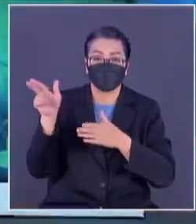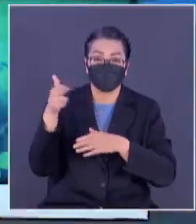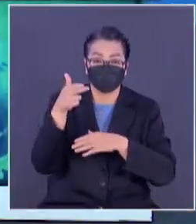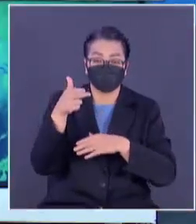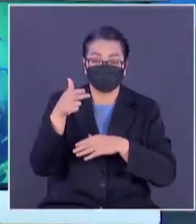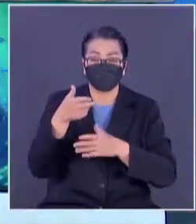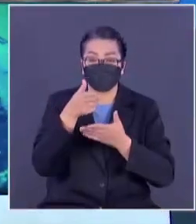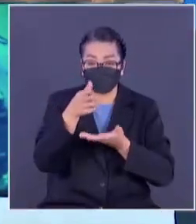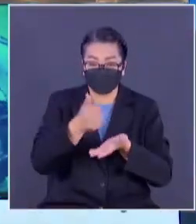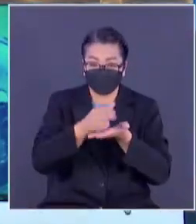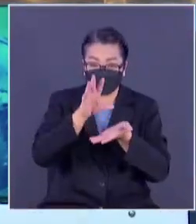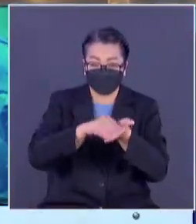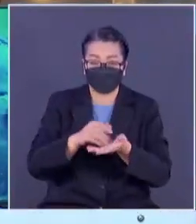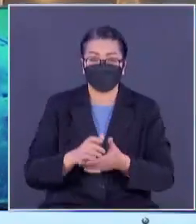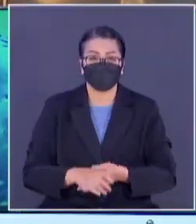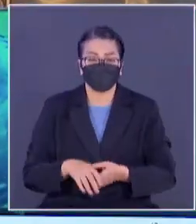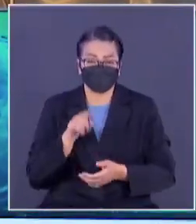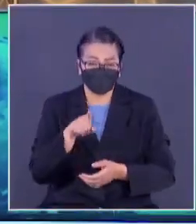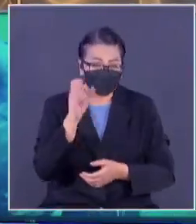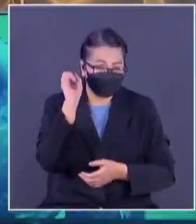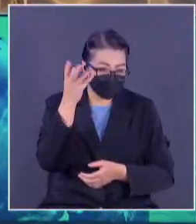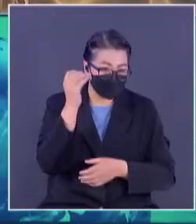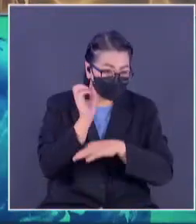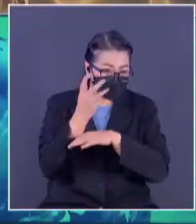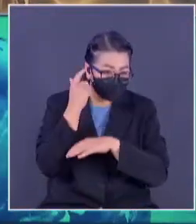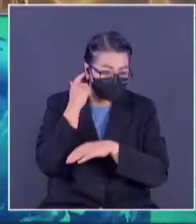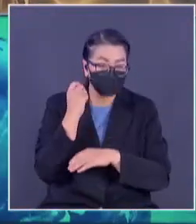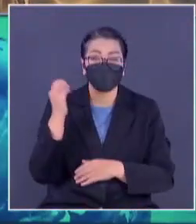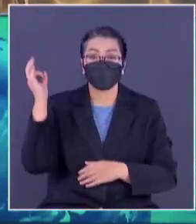โอ้โหแค่กดปุ่มนะเสียงมันดังไกลเหลือเกินนะครับคนร้ายตกใจหนี